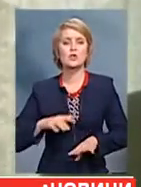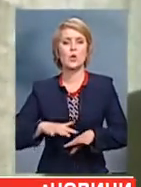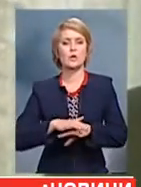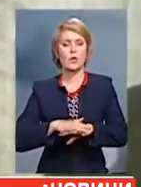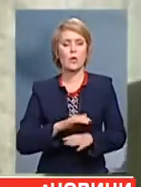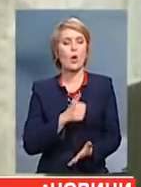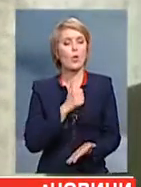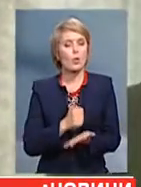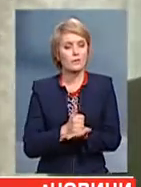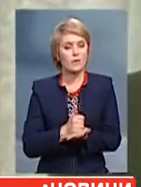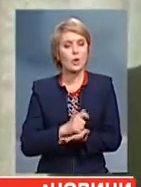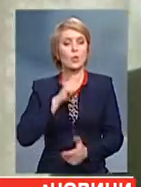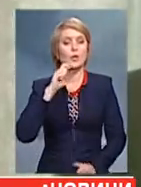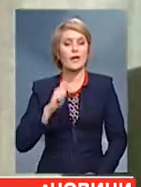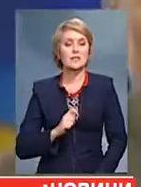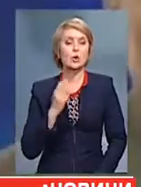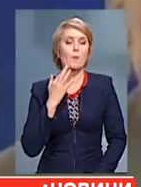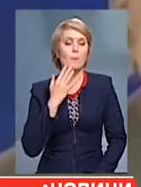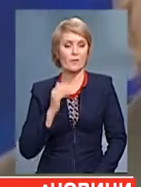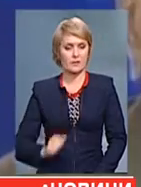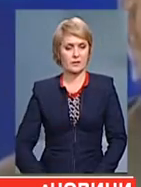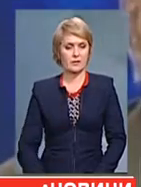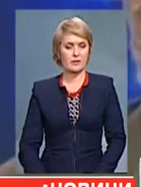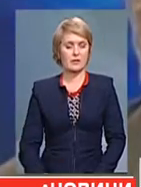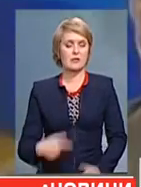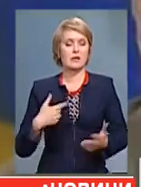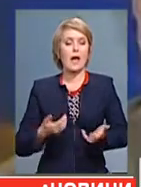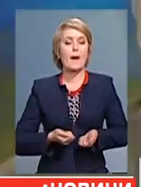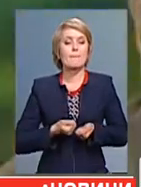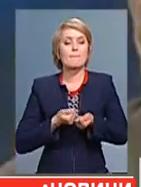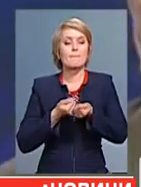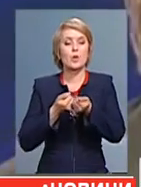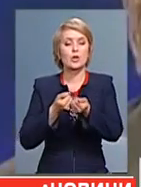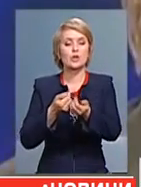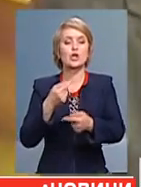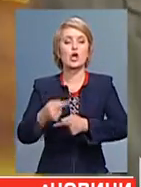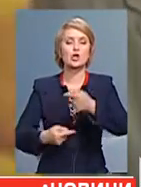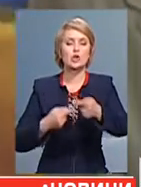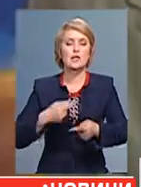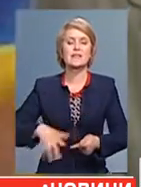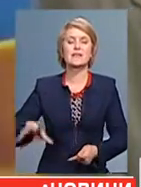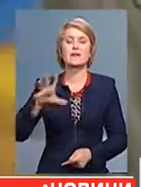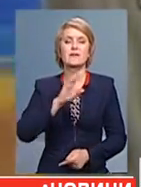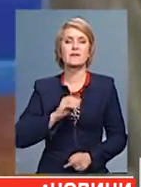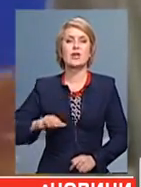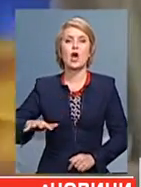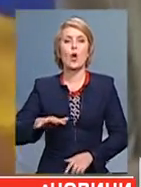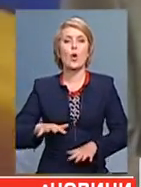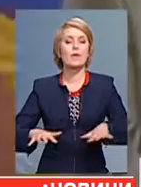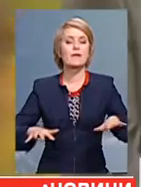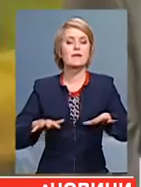а головно – української мови. Я проніс її через всі континенти. Оце мене